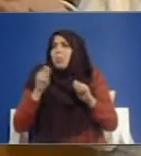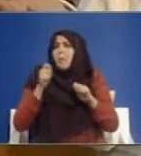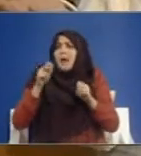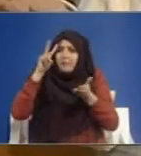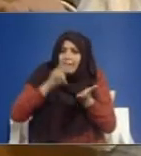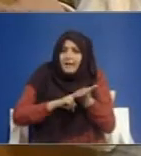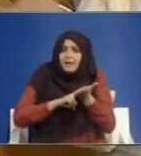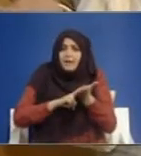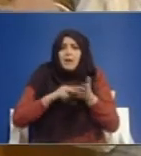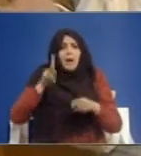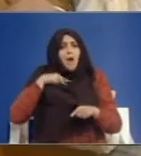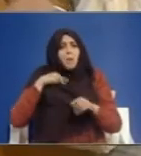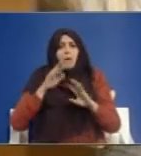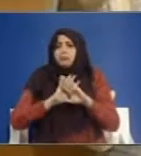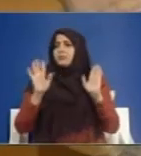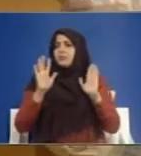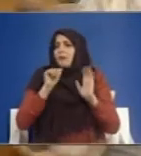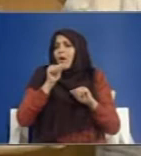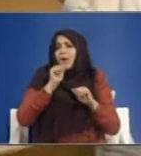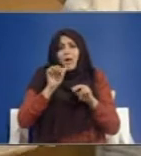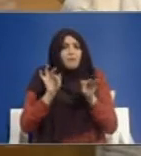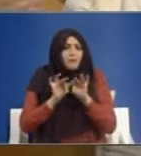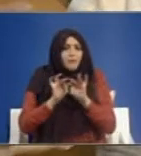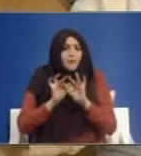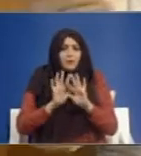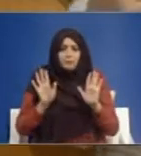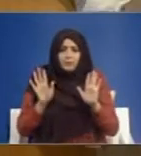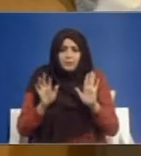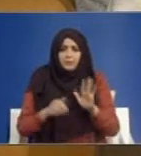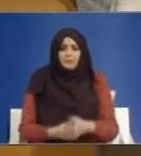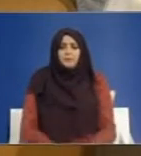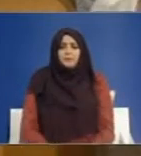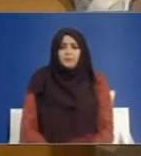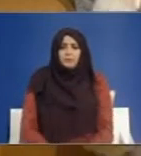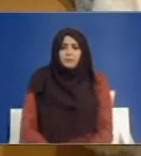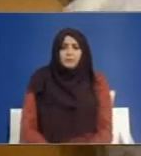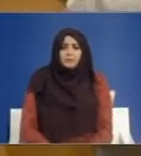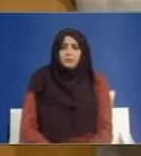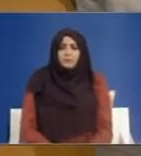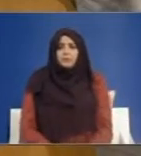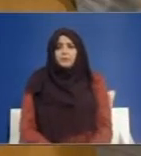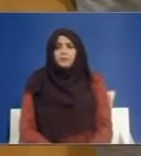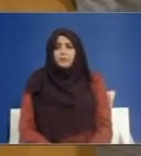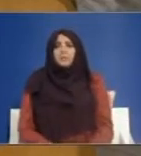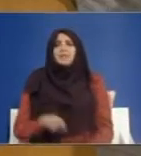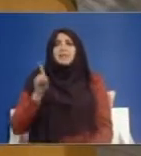إذا لم يترتب عليه حق ضائع، ما كانش حاجة باطلة صبحت حق وحق صبح باطل، معناها